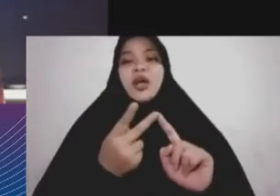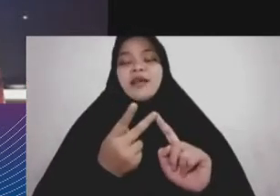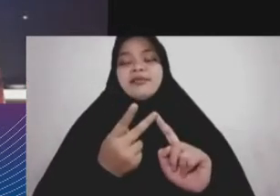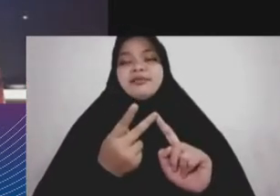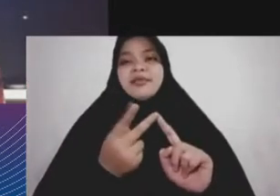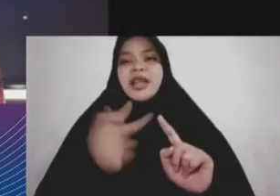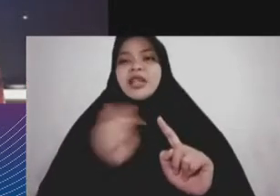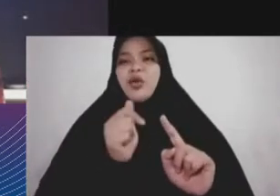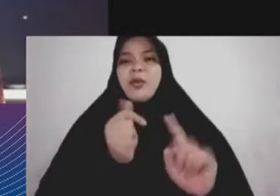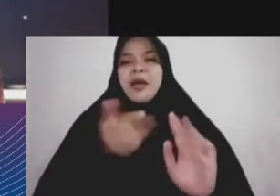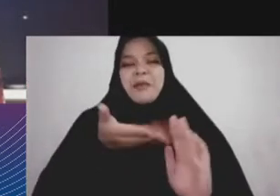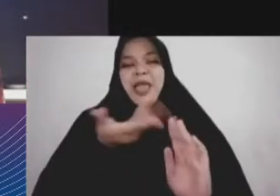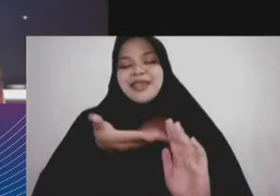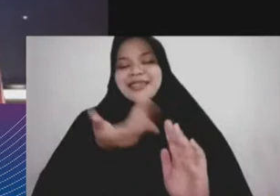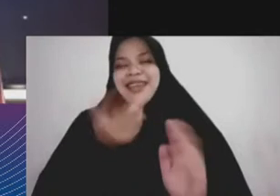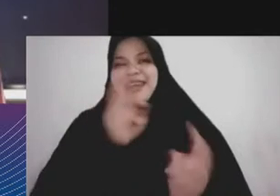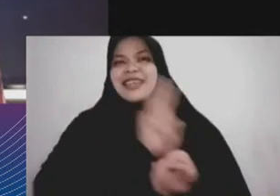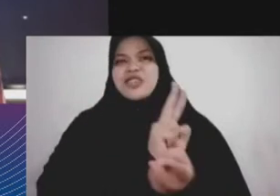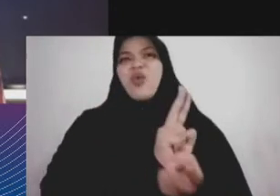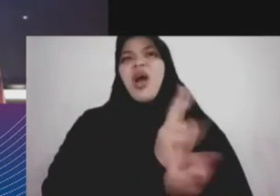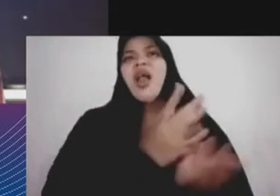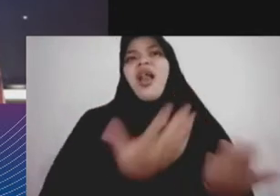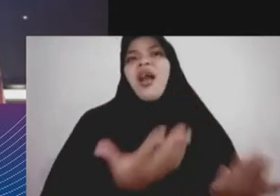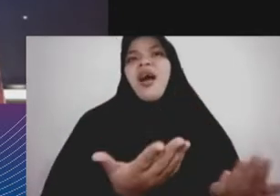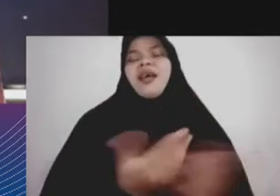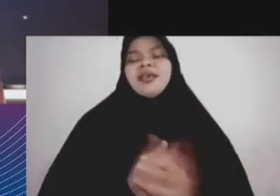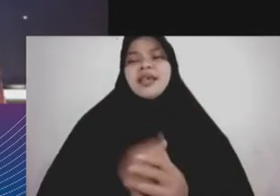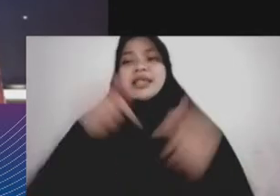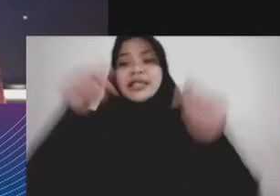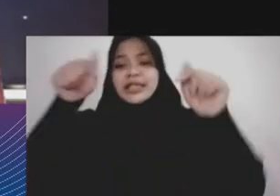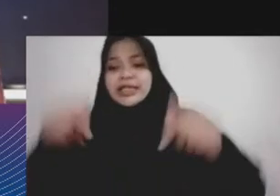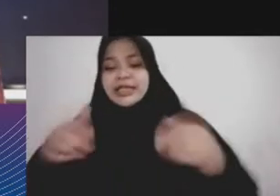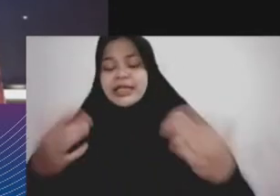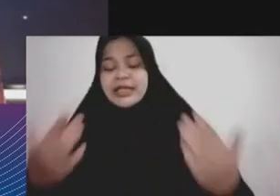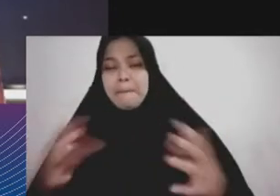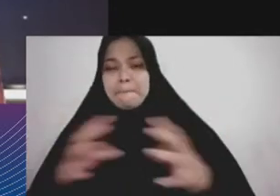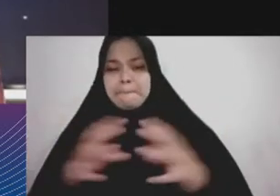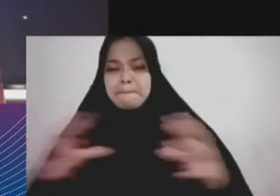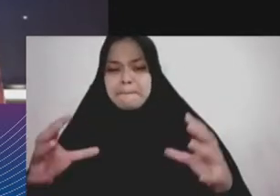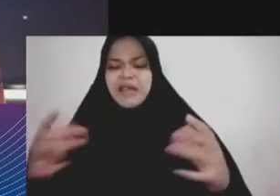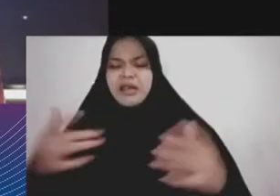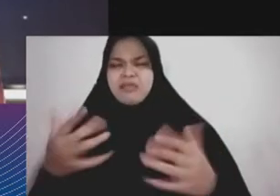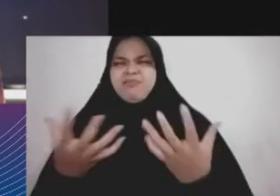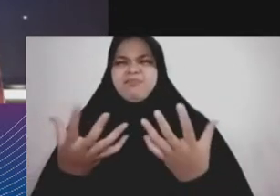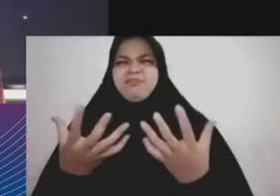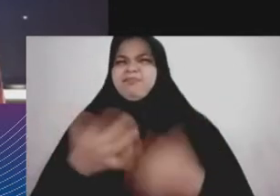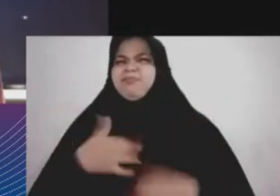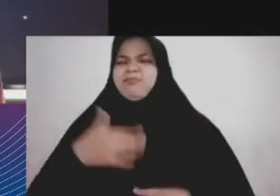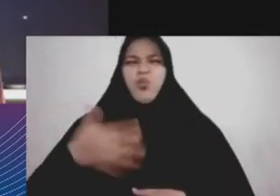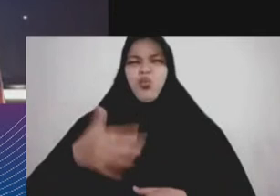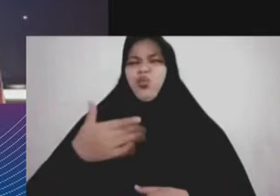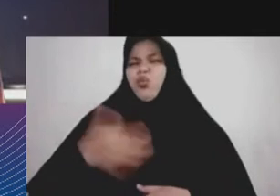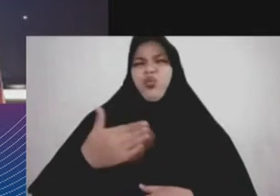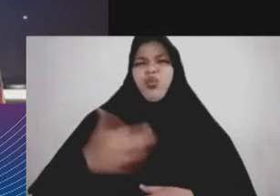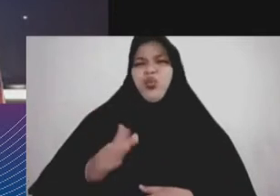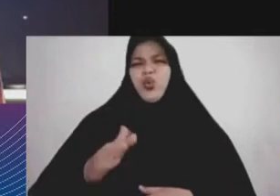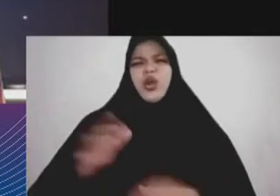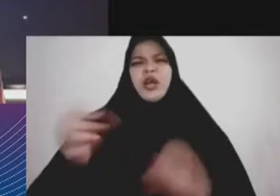pelecehan seksual. Nah, ini banyak sekali yang keberatan dengan persoalan